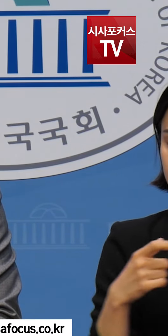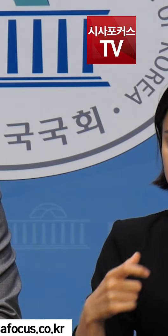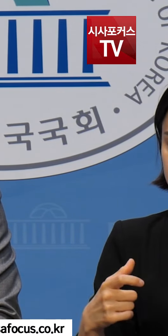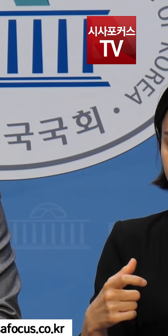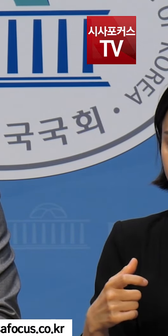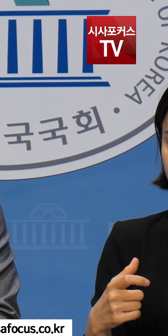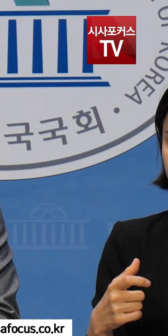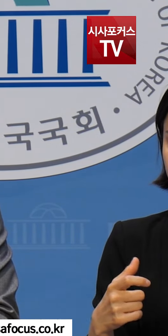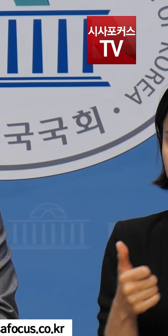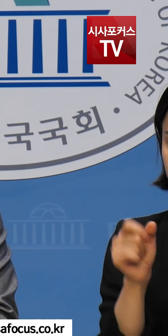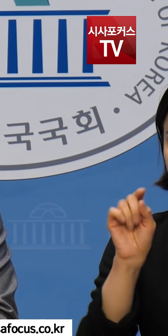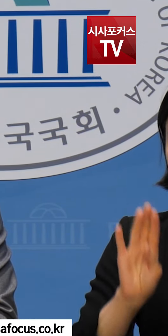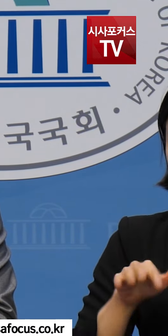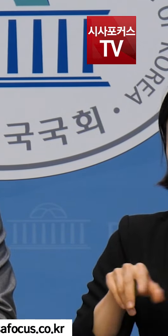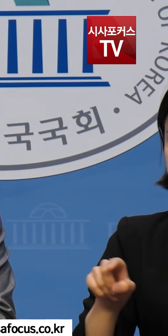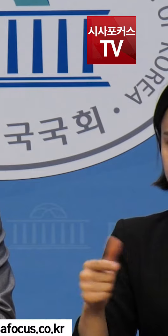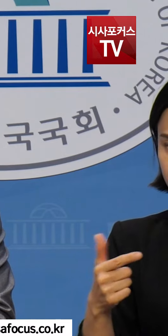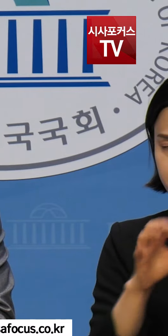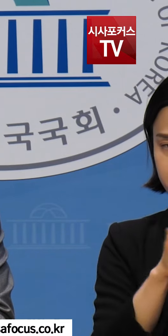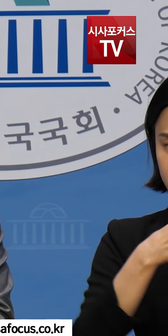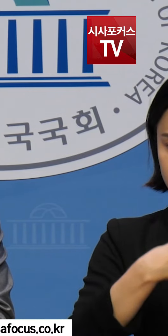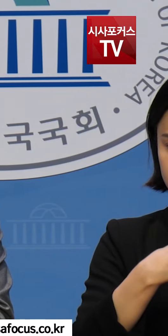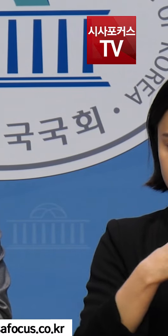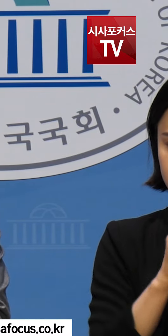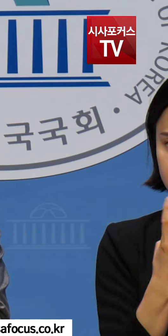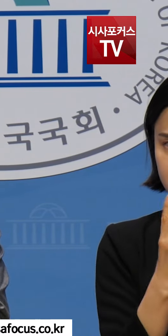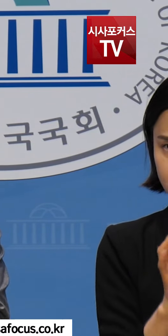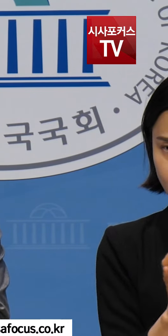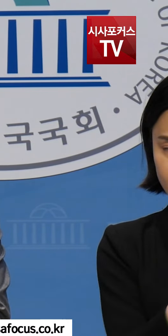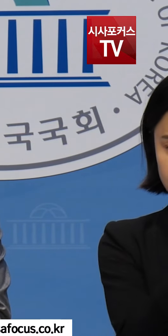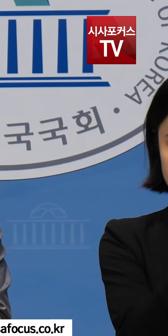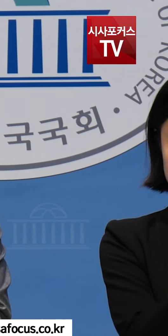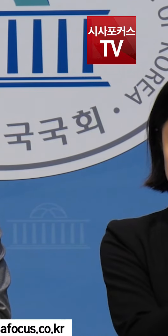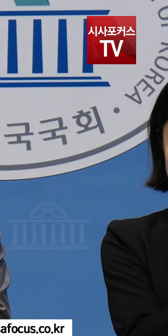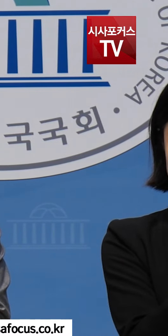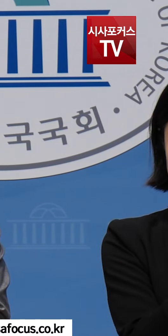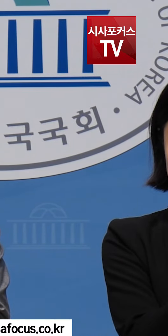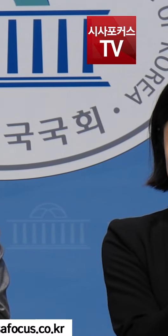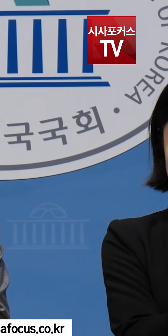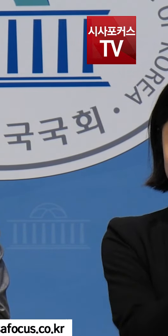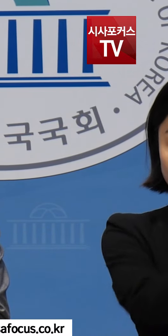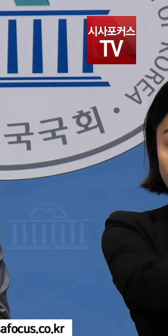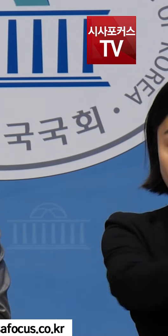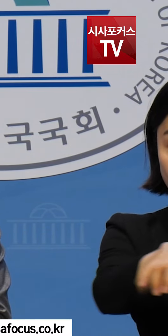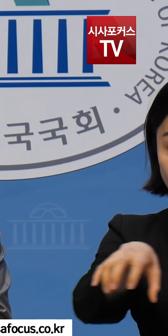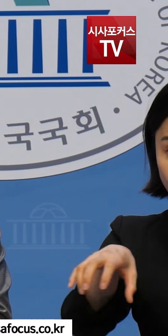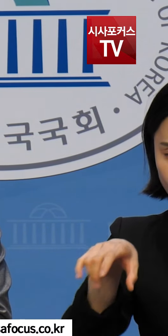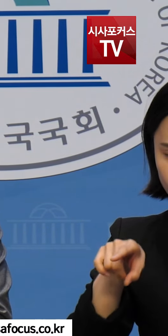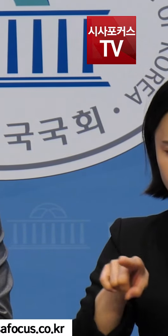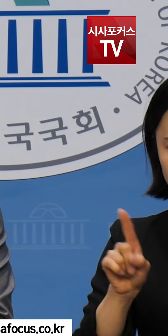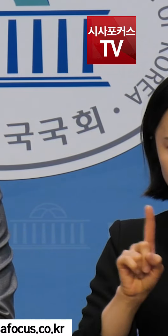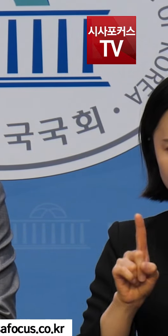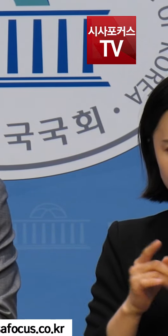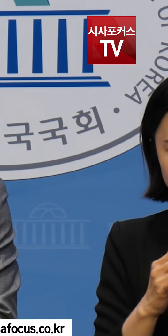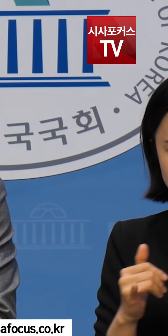어령 작년까지 미치고 있어서 주민들의 의사를 전달코자 이 자리에 섰습니다.